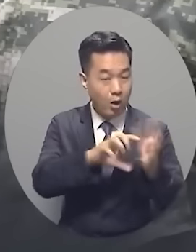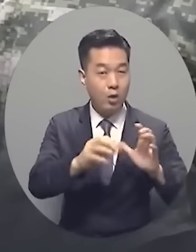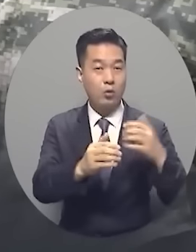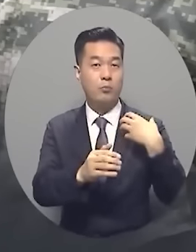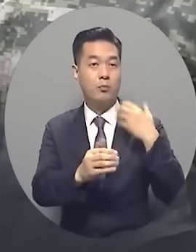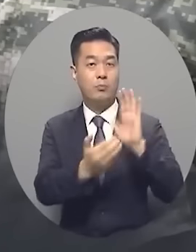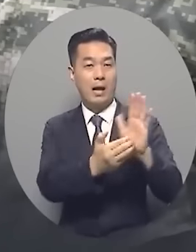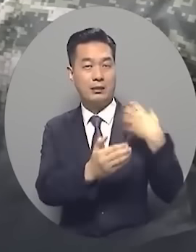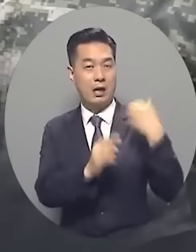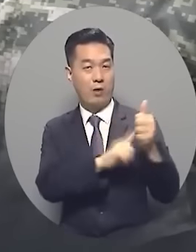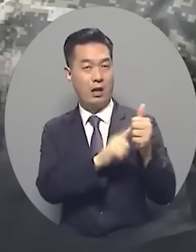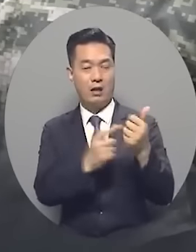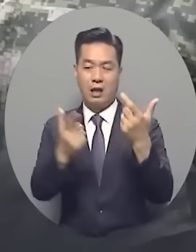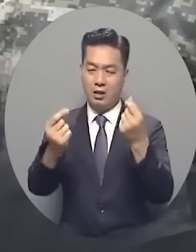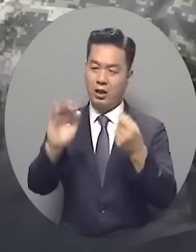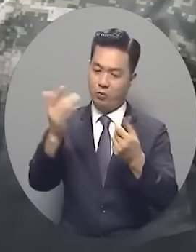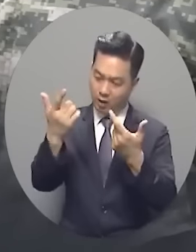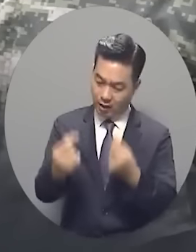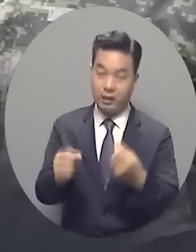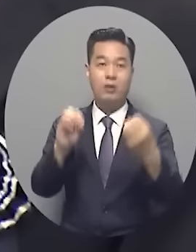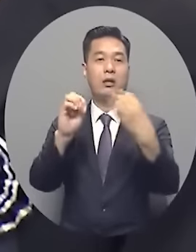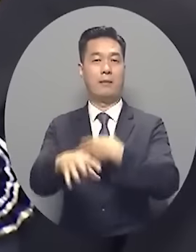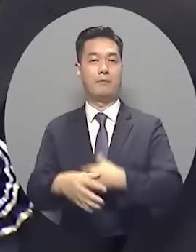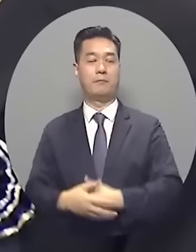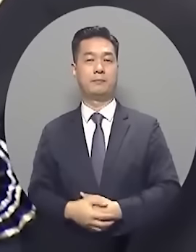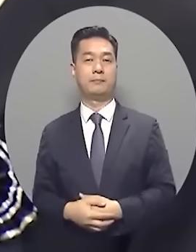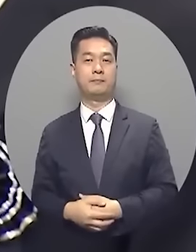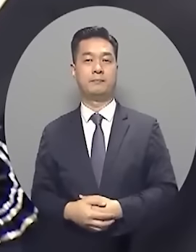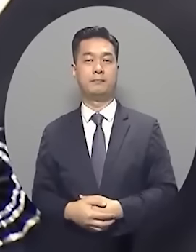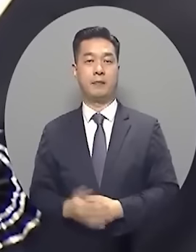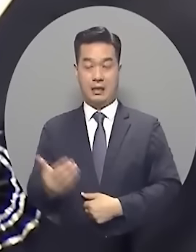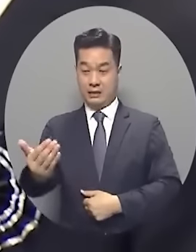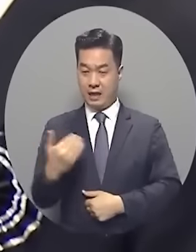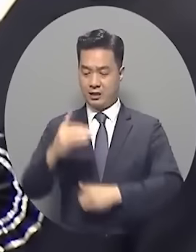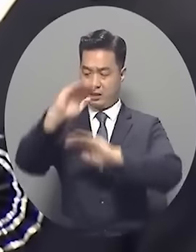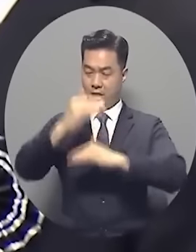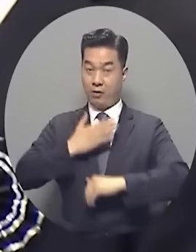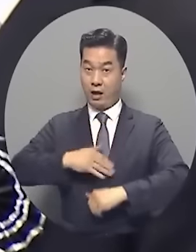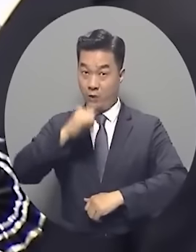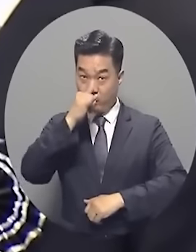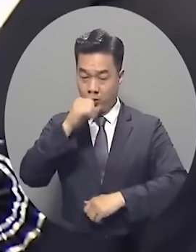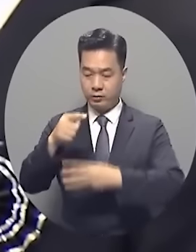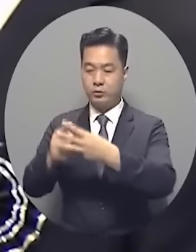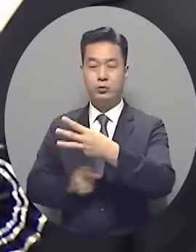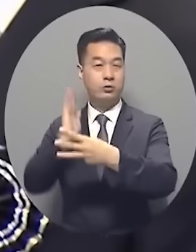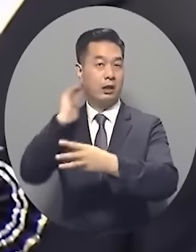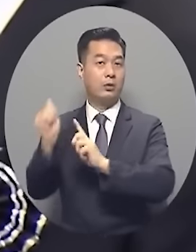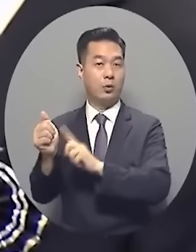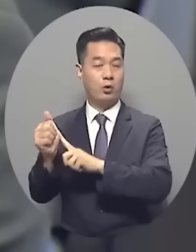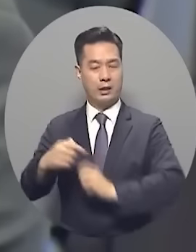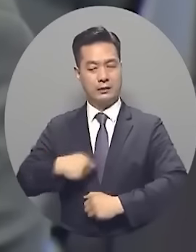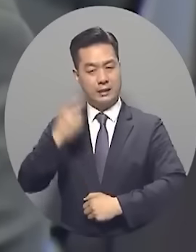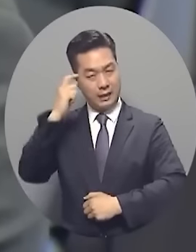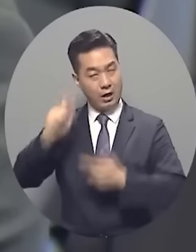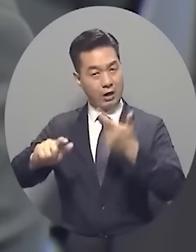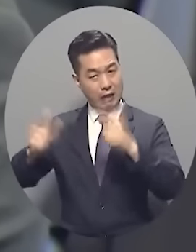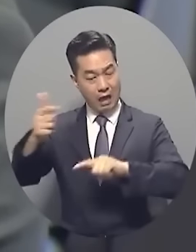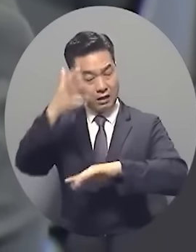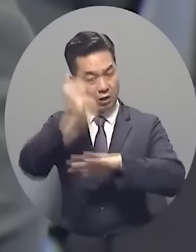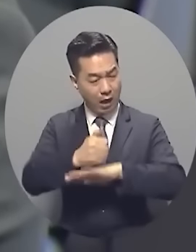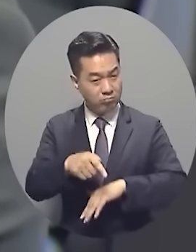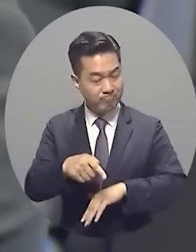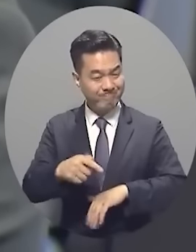국방장관한테 이렇게 된 것 같다고 답합니다. 사전에 내용을 알고 있던 윤 대통령이 자신의 생각과 다른 처리 결과에